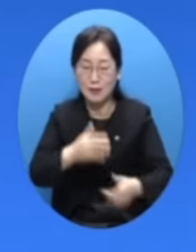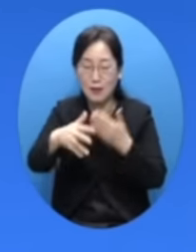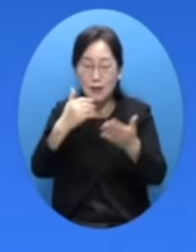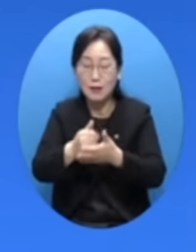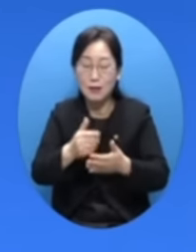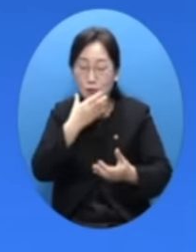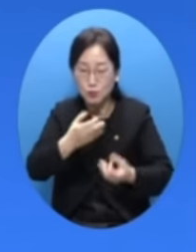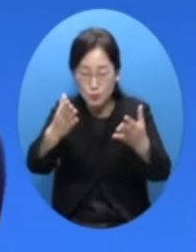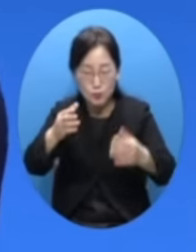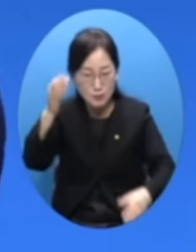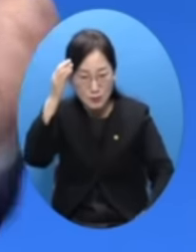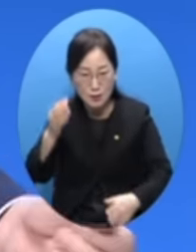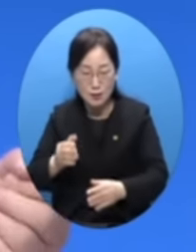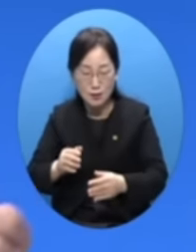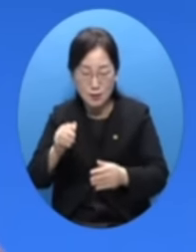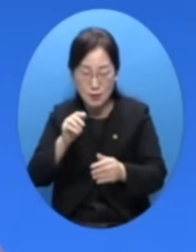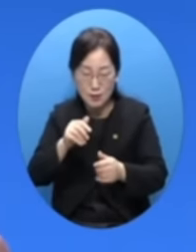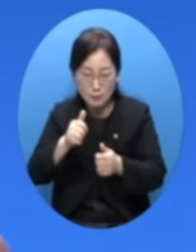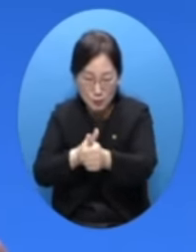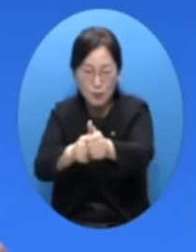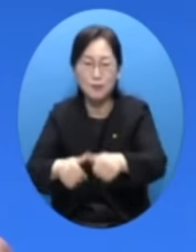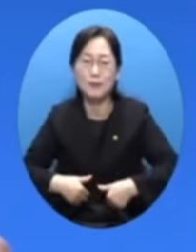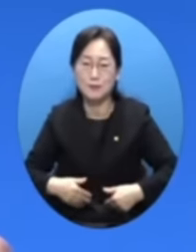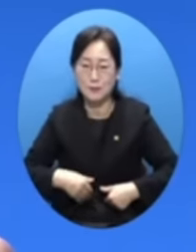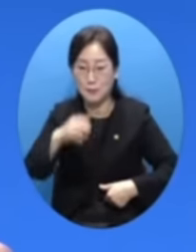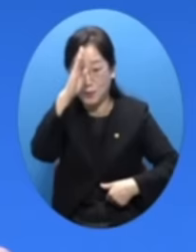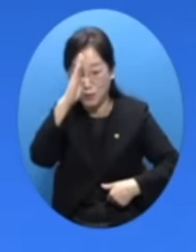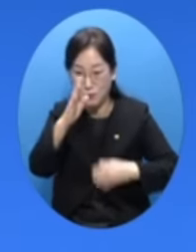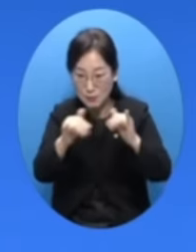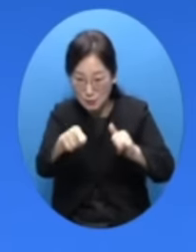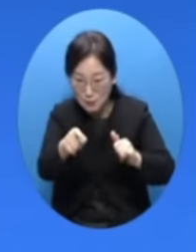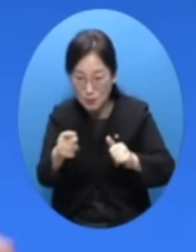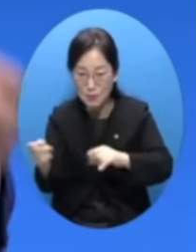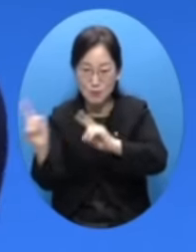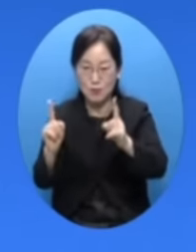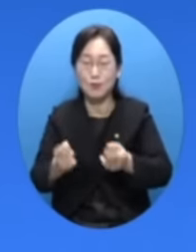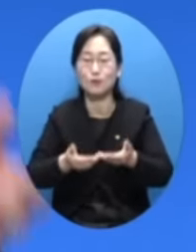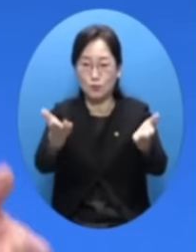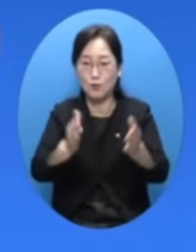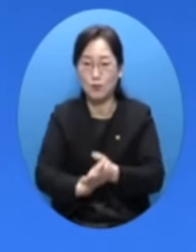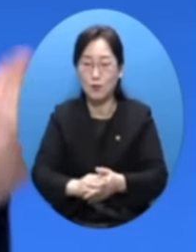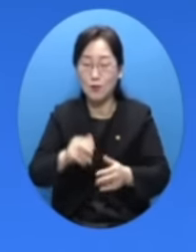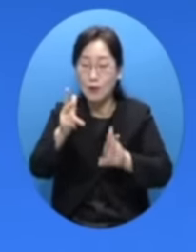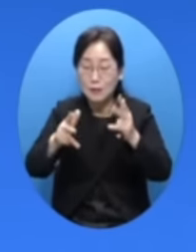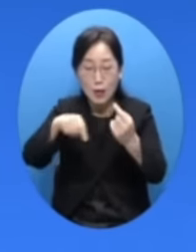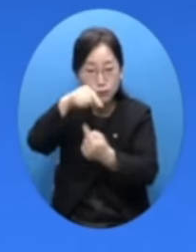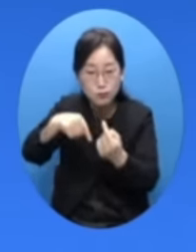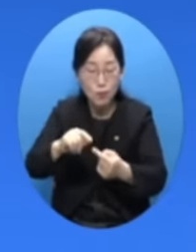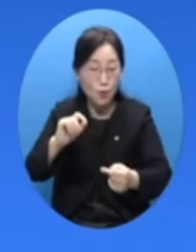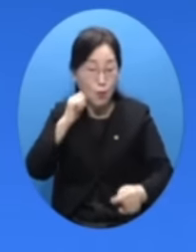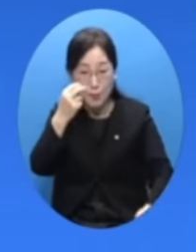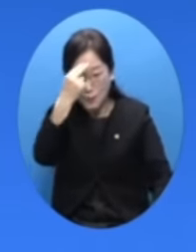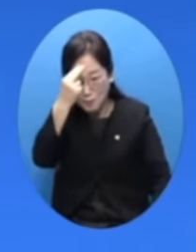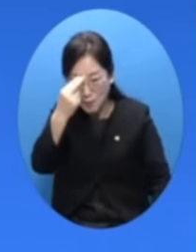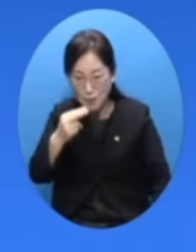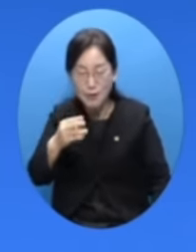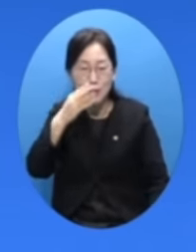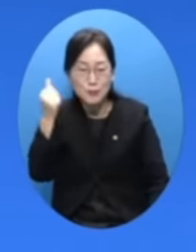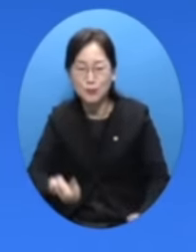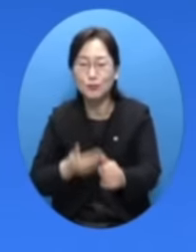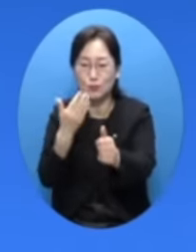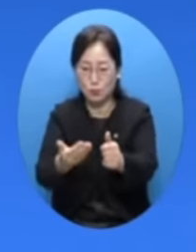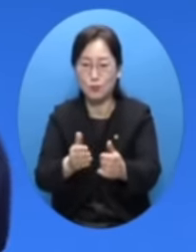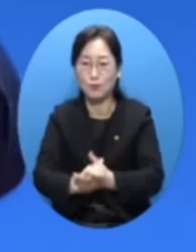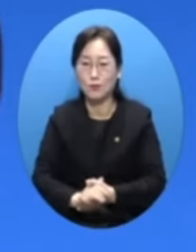것입니다. 하나님께서 병든 자를 위해서 이미 건강을 예배해 놓으신 것입니다. 사업이 어려운 사람을 위해서 사업이 잘 되는 축복을 예배해 놓으신